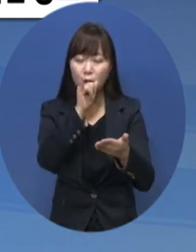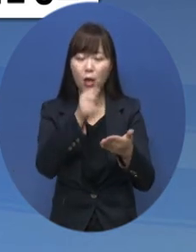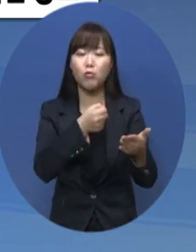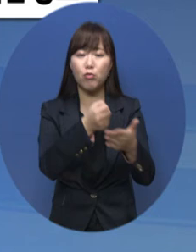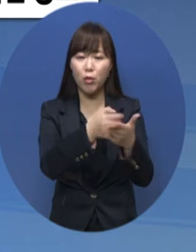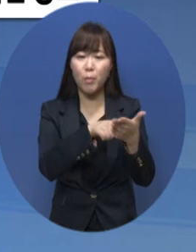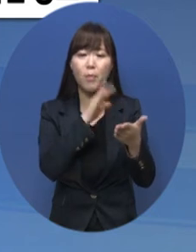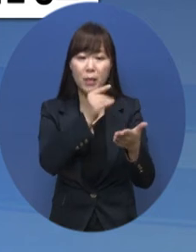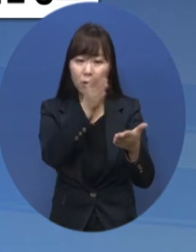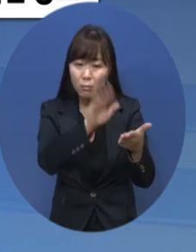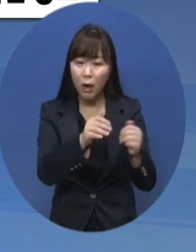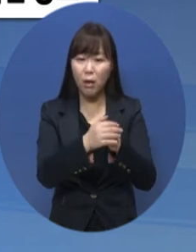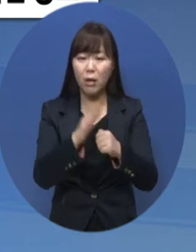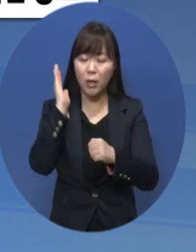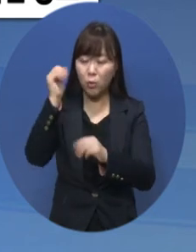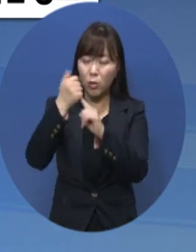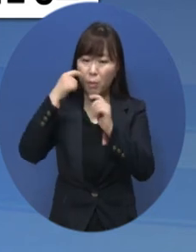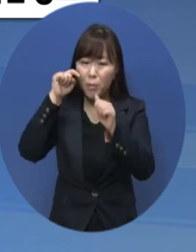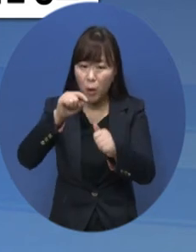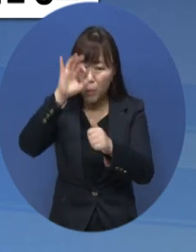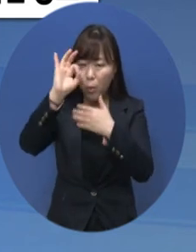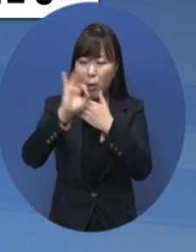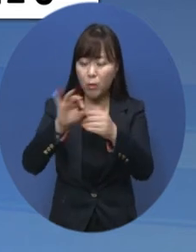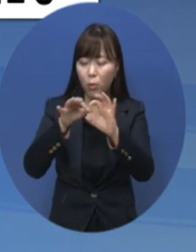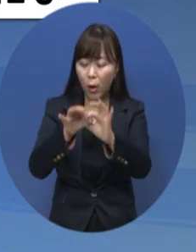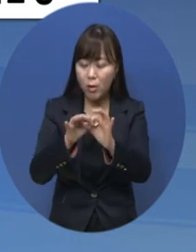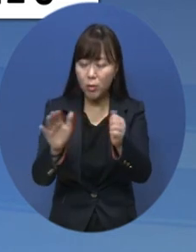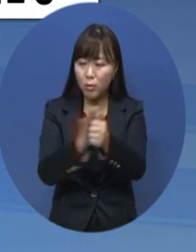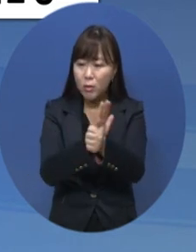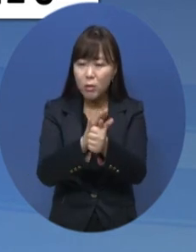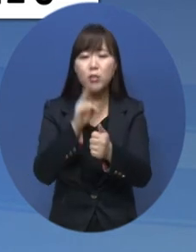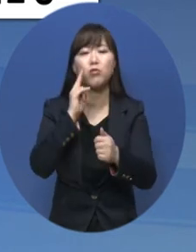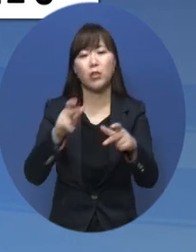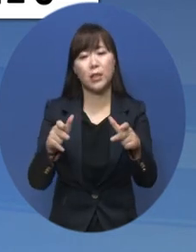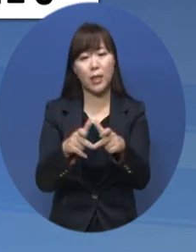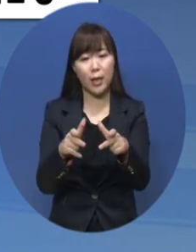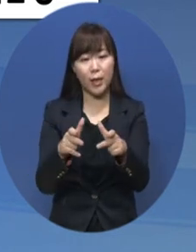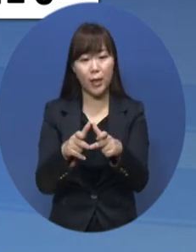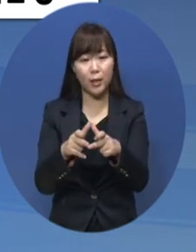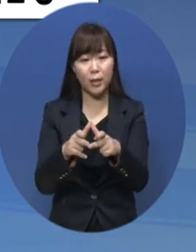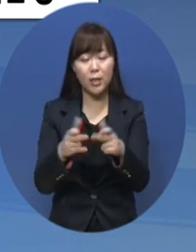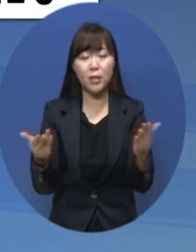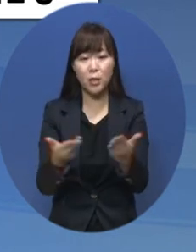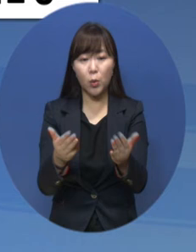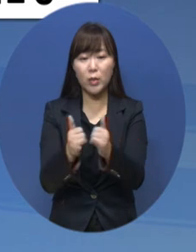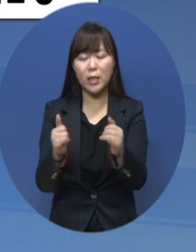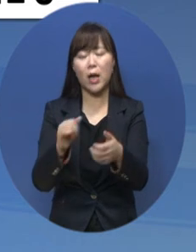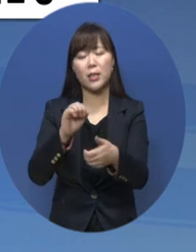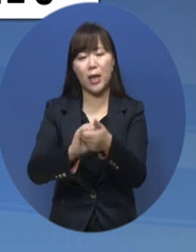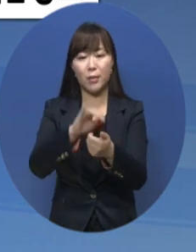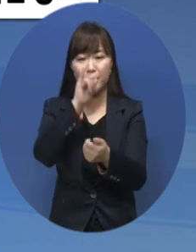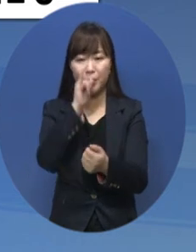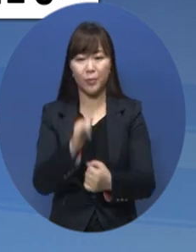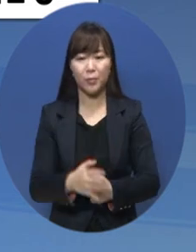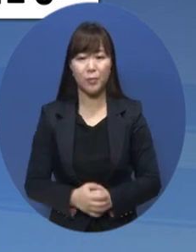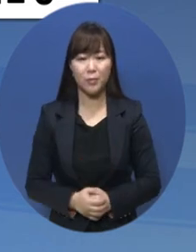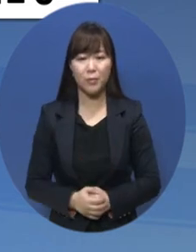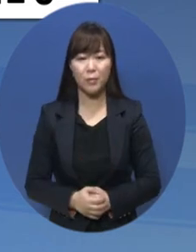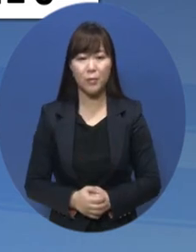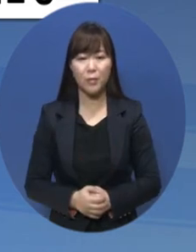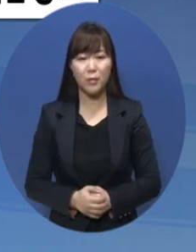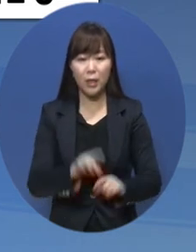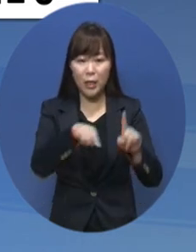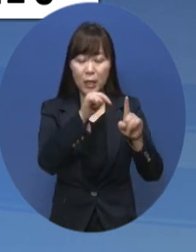규정하고 있지만 대통령령에서는 해당 서비스 대상을 중증 장애인 근로자에 한정하고 있습니다.